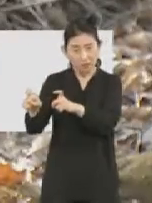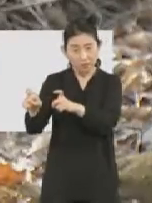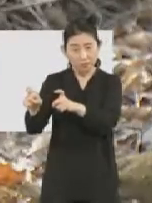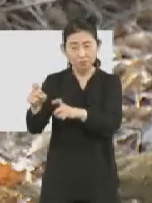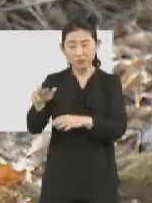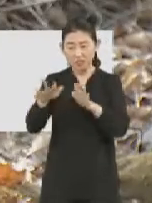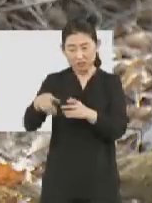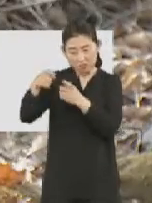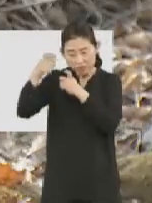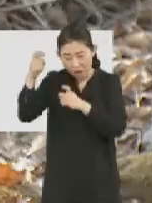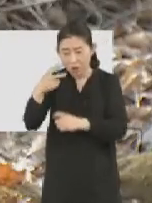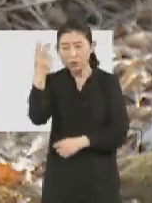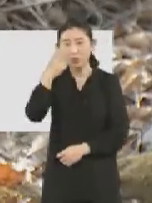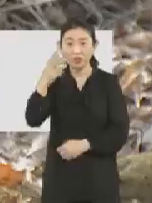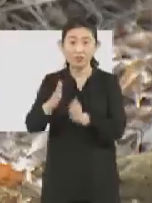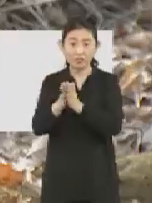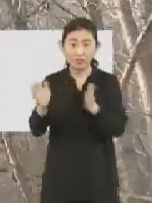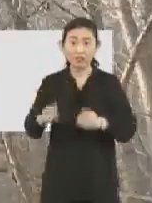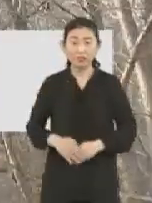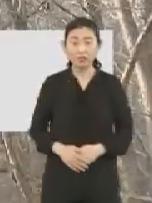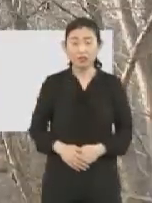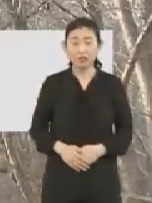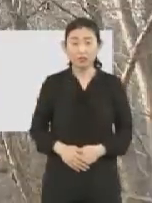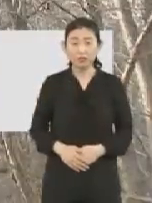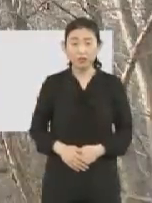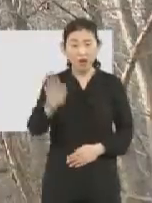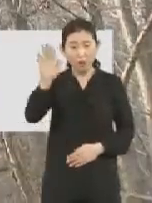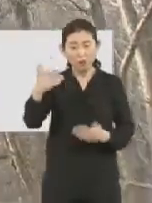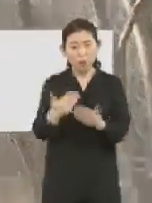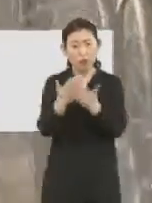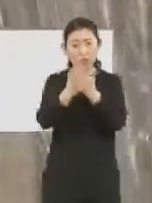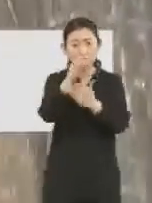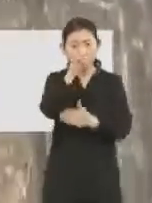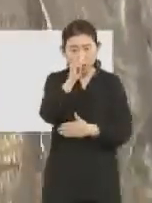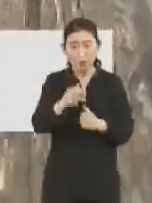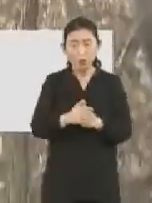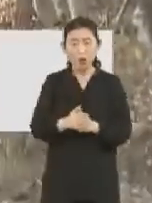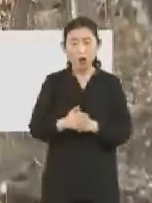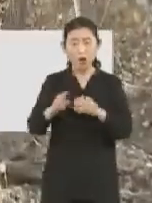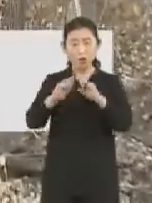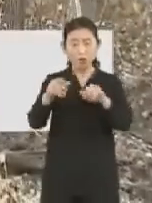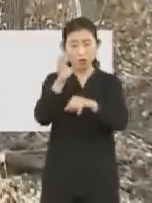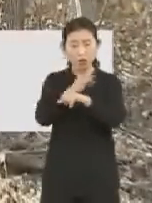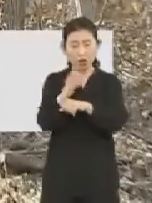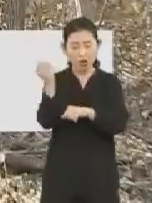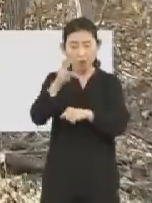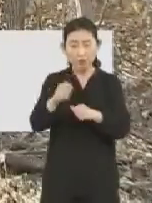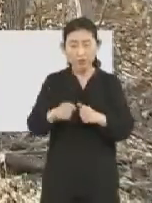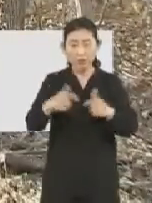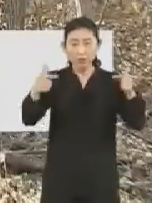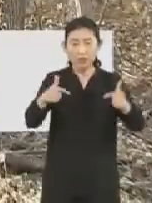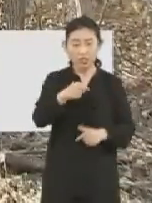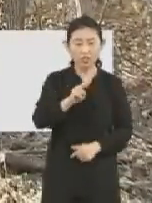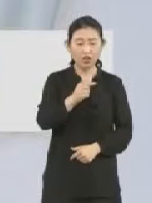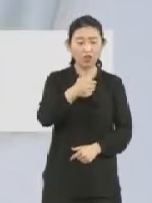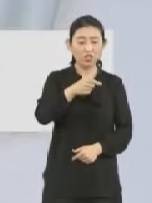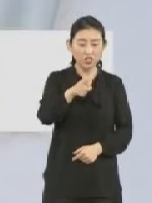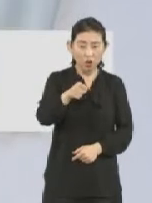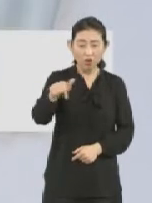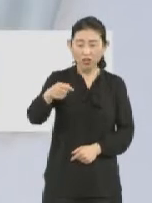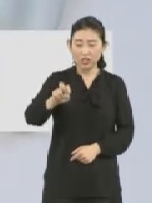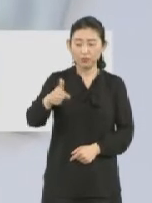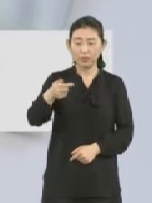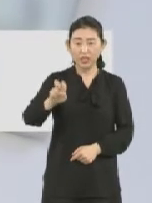있다며 현장 조사에 나섰습니다 개발호재가 있거나 토지 거래가 급증한 연서 병과 금남면 전이면